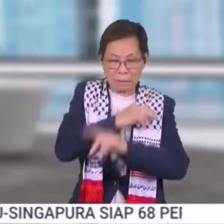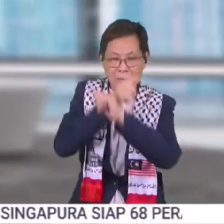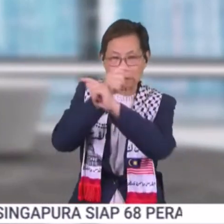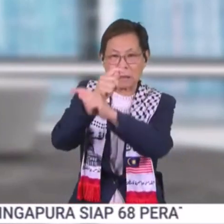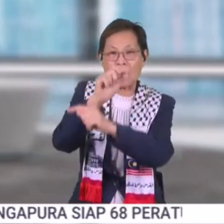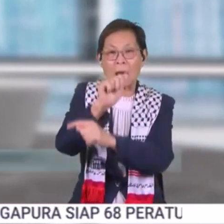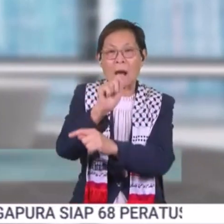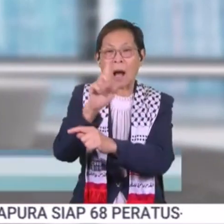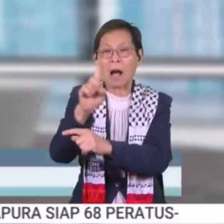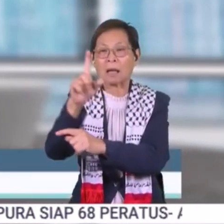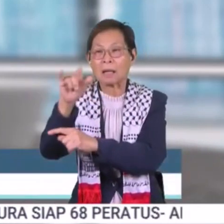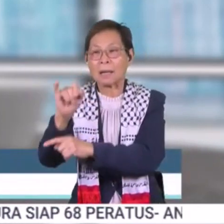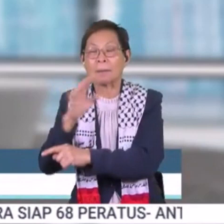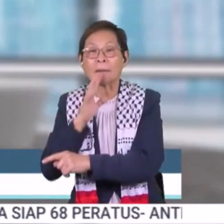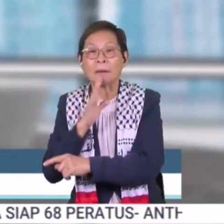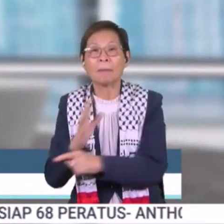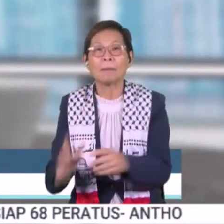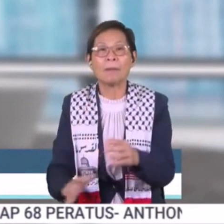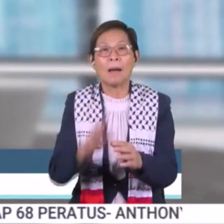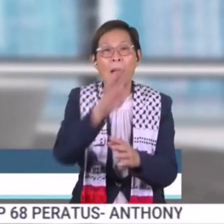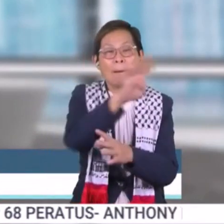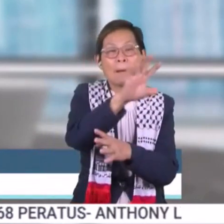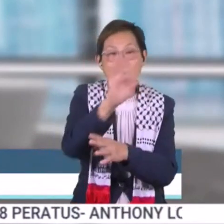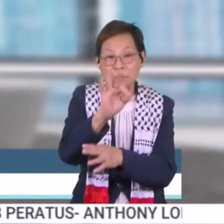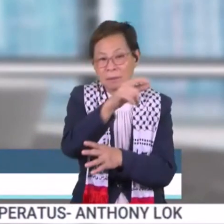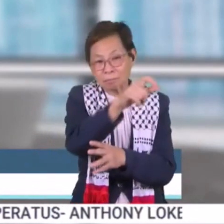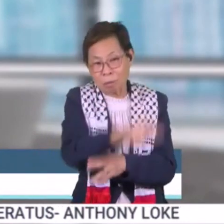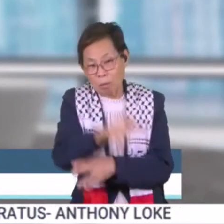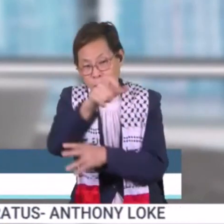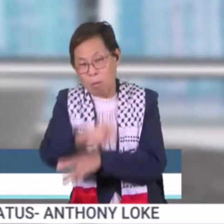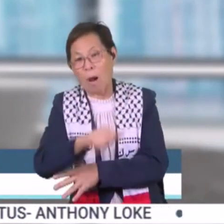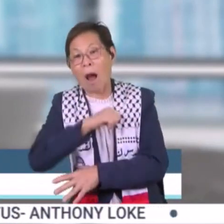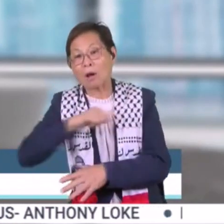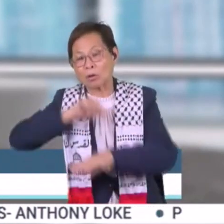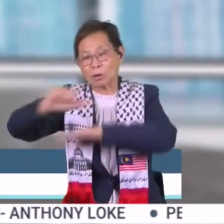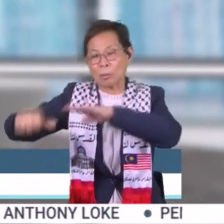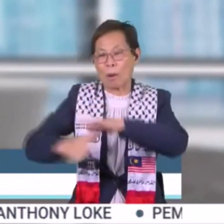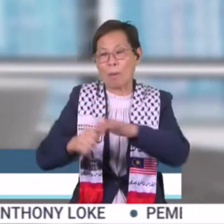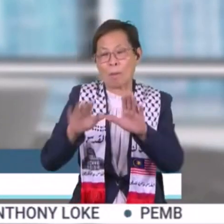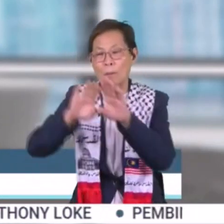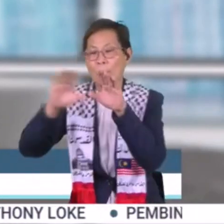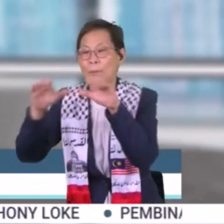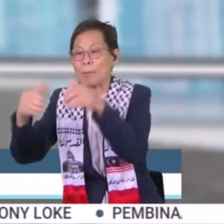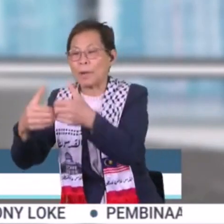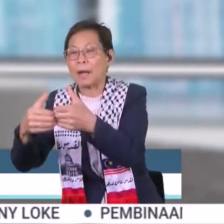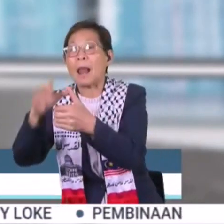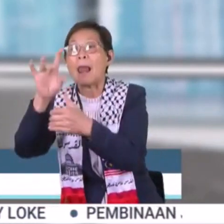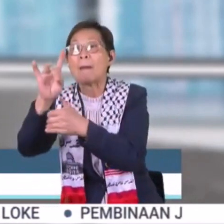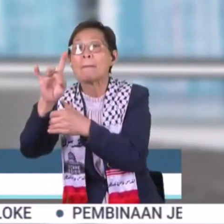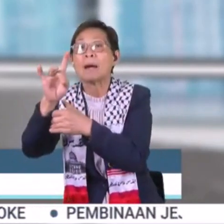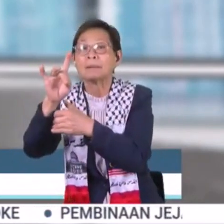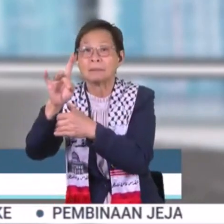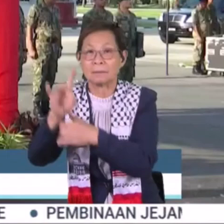Pertahanan Adli zari berkata 49 daripadanya merupakan anggota di bawah Brigade Kelapan